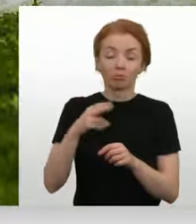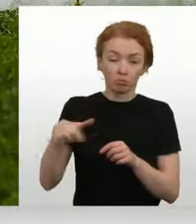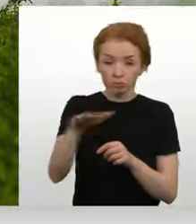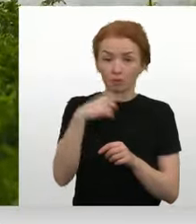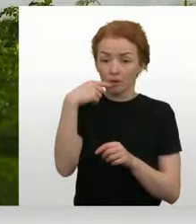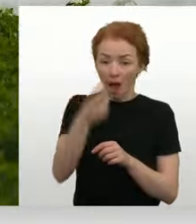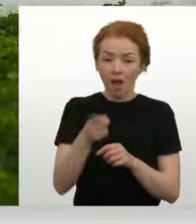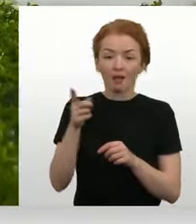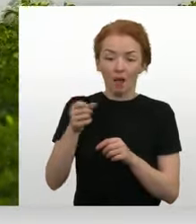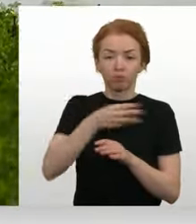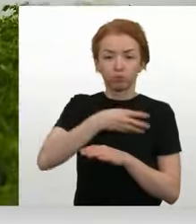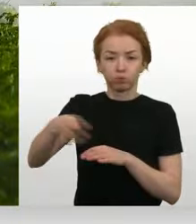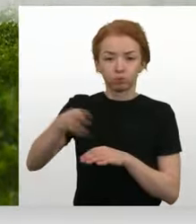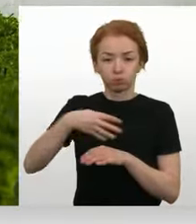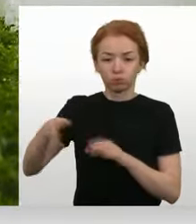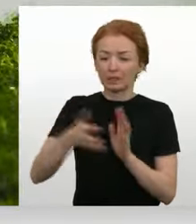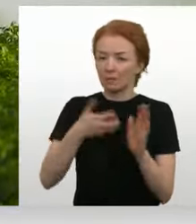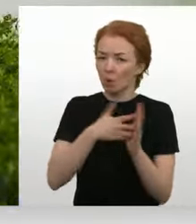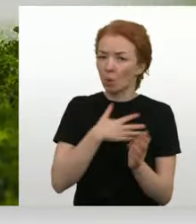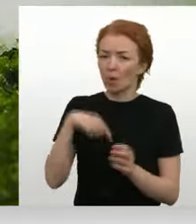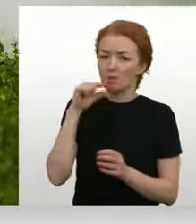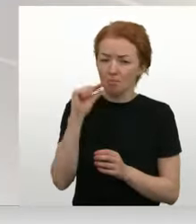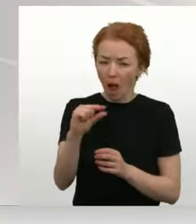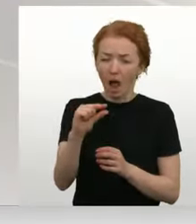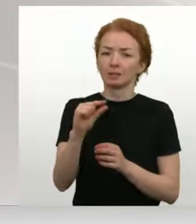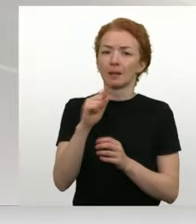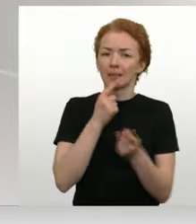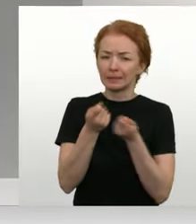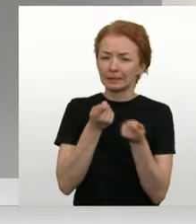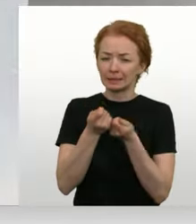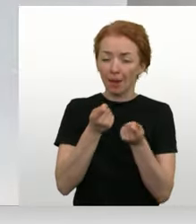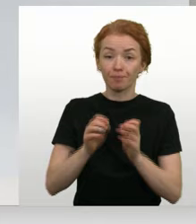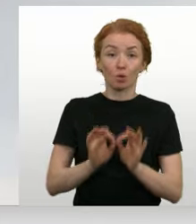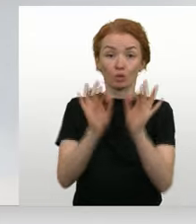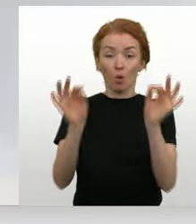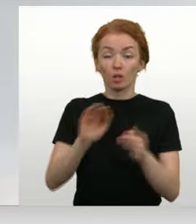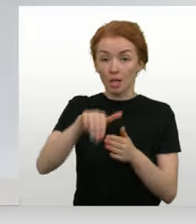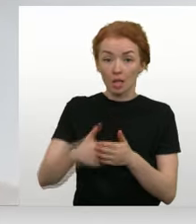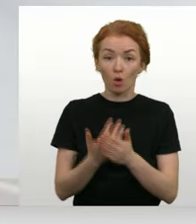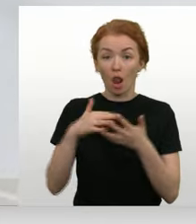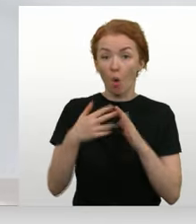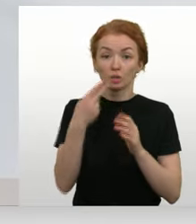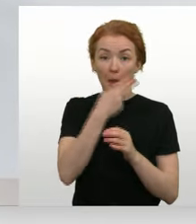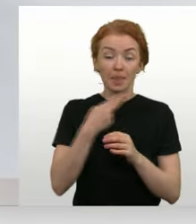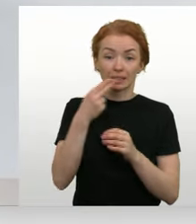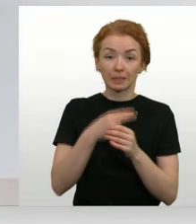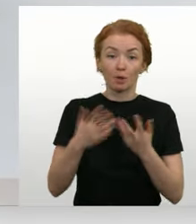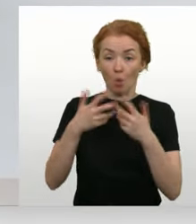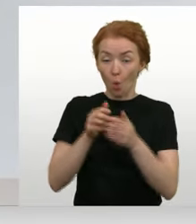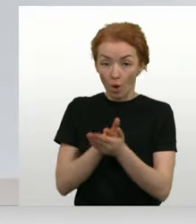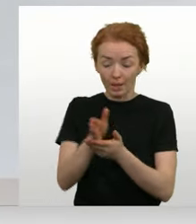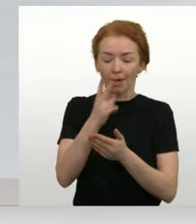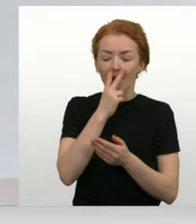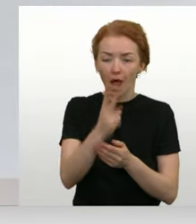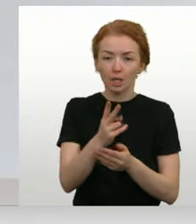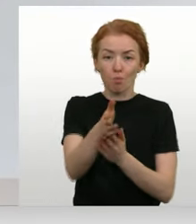lietošana lauksaimniecībā tiek izmantota maz un kontrolēti. Uzsākoties jaunai lauksaimniecības politikai, arī redzam, ka tei